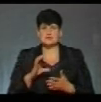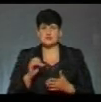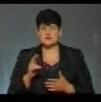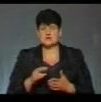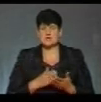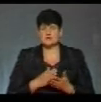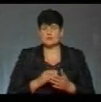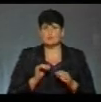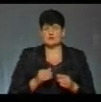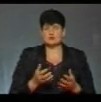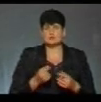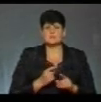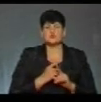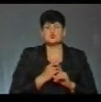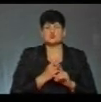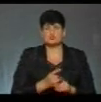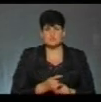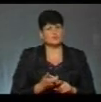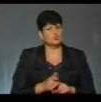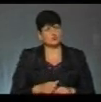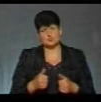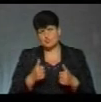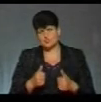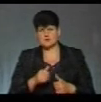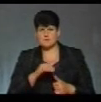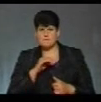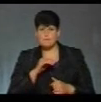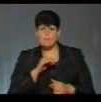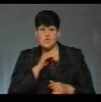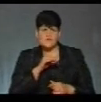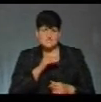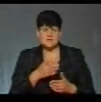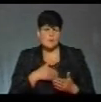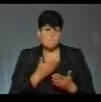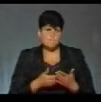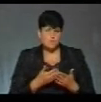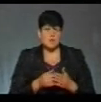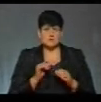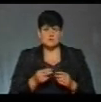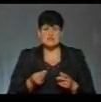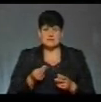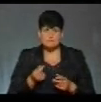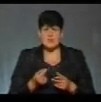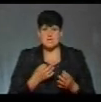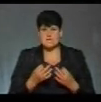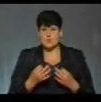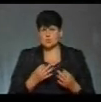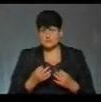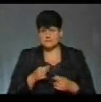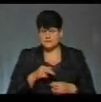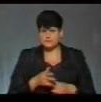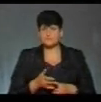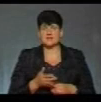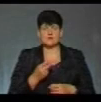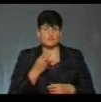Так, можна отримати супровід і дуже хороші професійні поради. Можна на платні консультації. Якщо ви бачите,